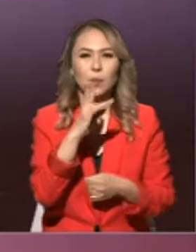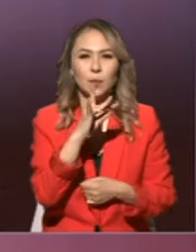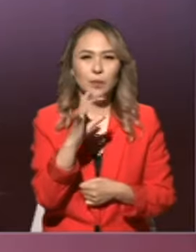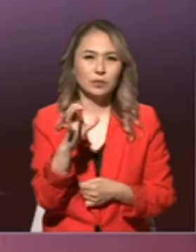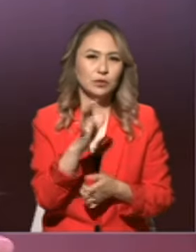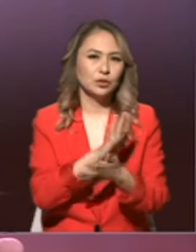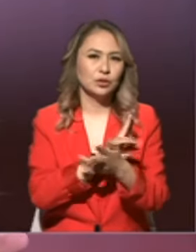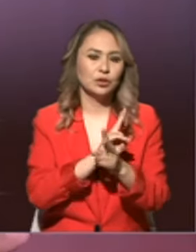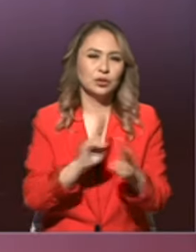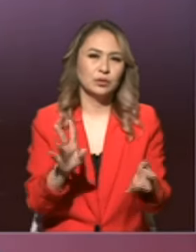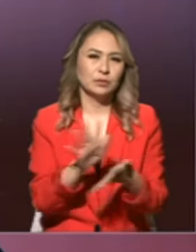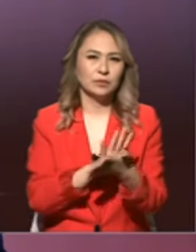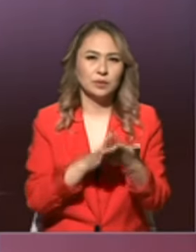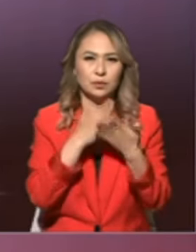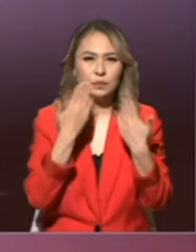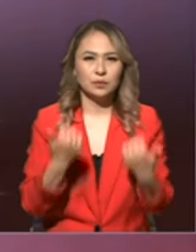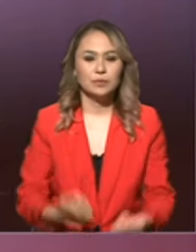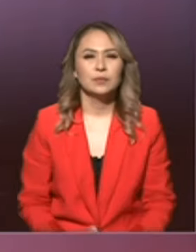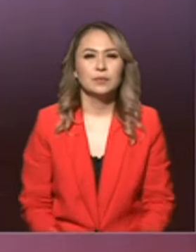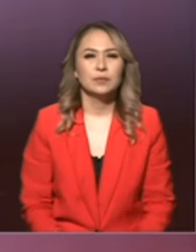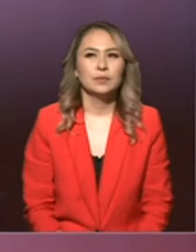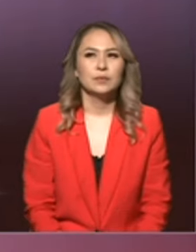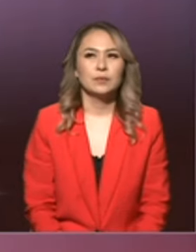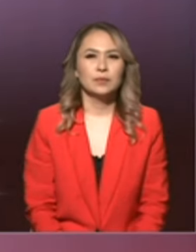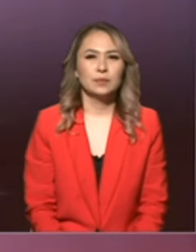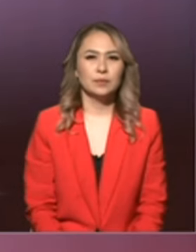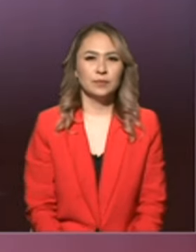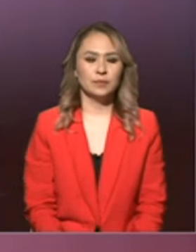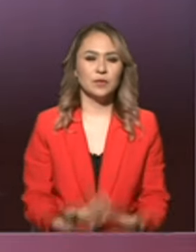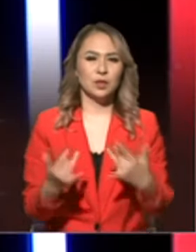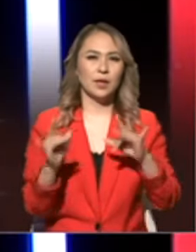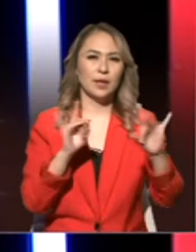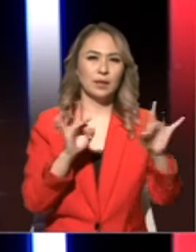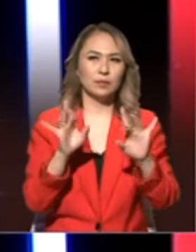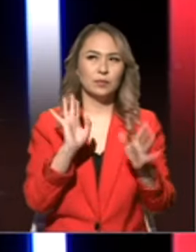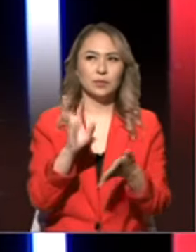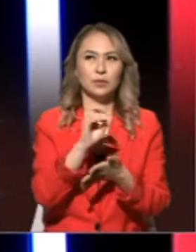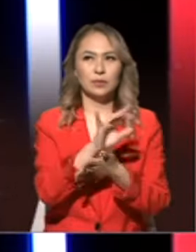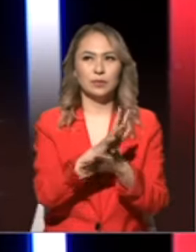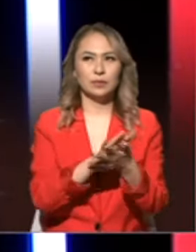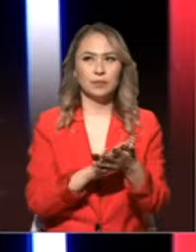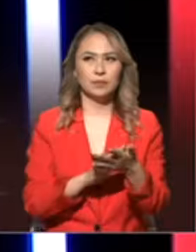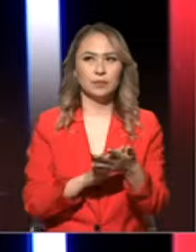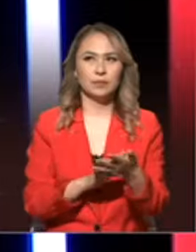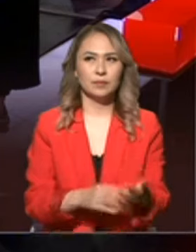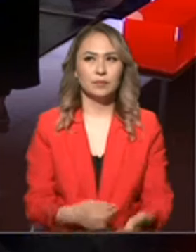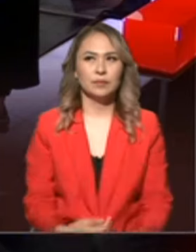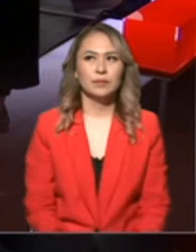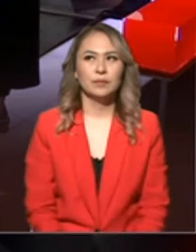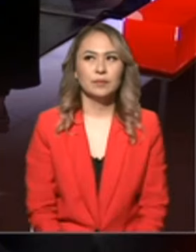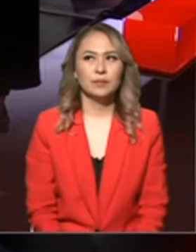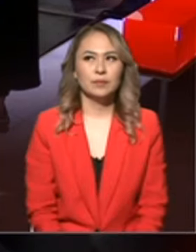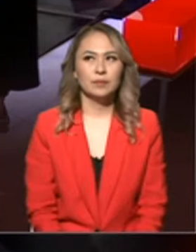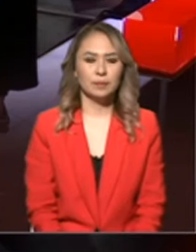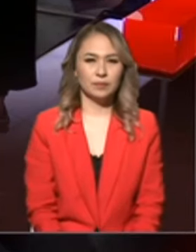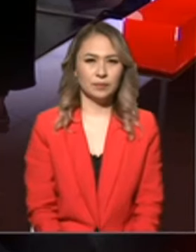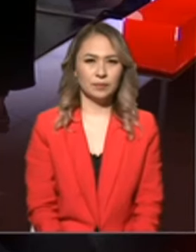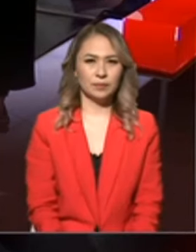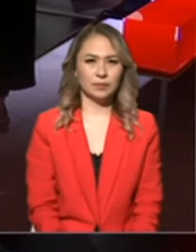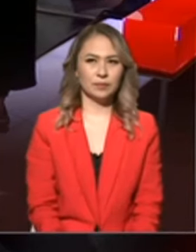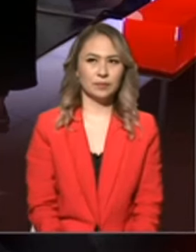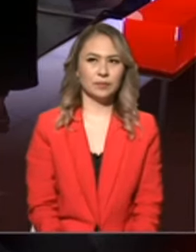ешқайда қарастырылмаған. Мен келіспеймін тілдік курс дегенге. Бізде үзілістің уақыты келген екен. Бұрақан, сіз байланыста кетпеңізші, иә? маңызды сұрақтарымыз бар. 2 минуттан кейін ораламыз.